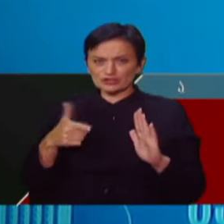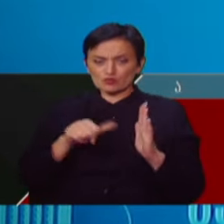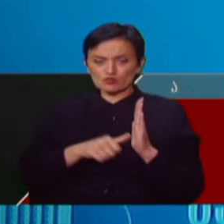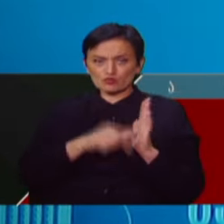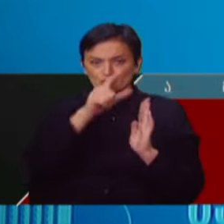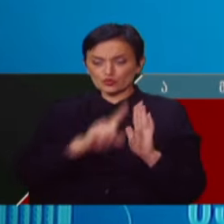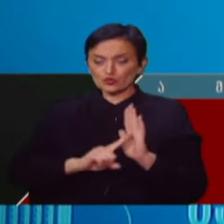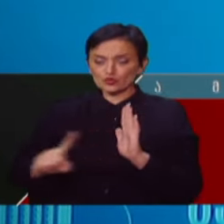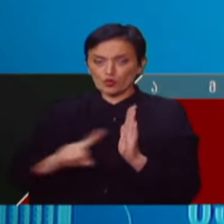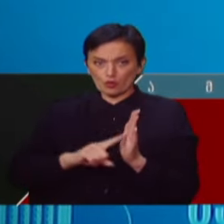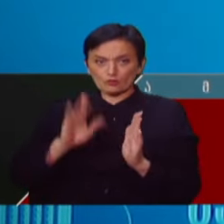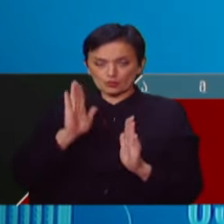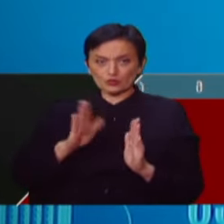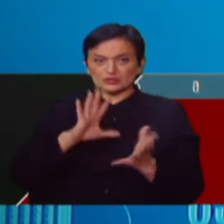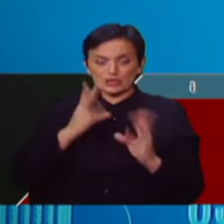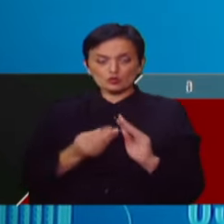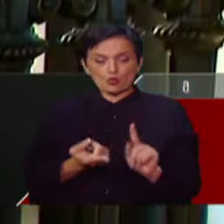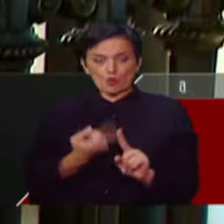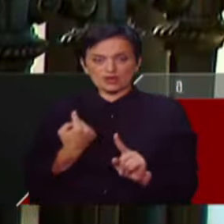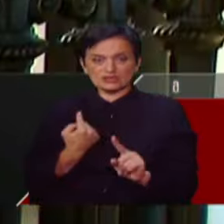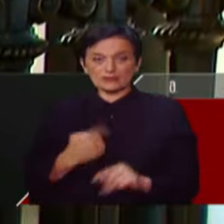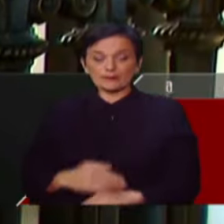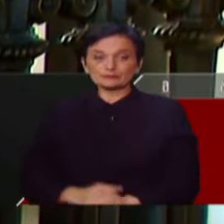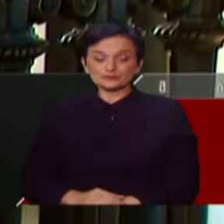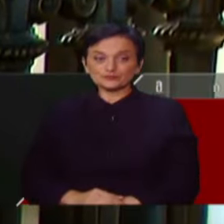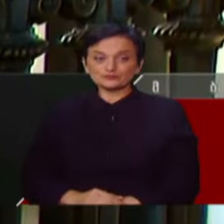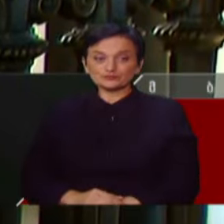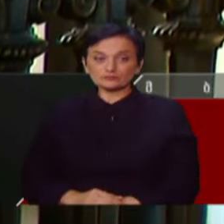პრობაციონერს მოიხსნება საერთოდ პრობაცია.